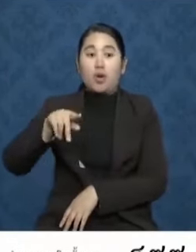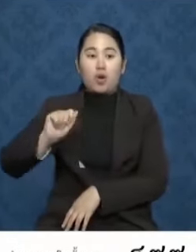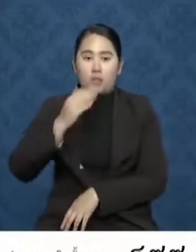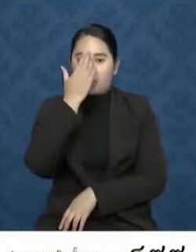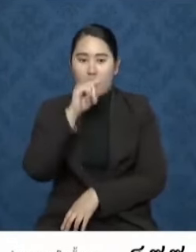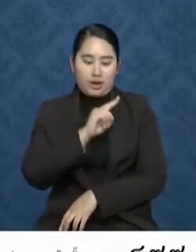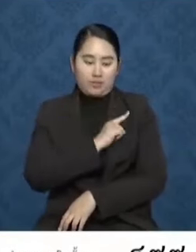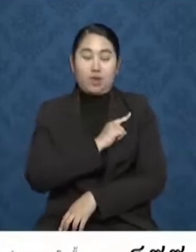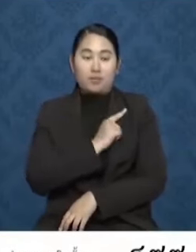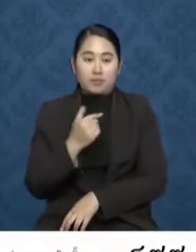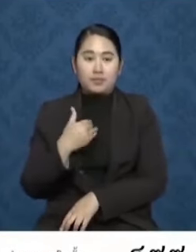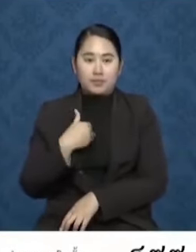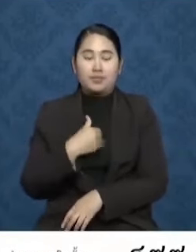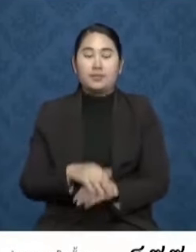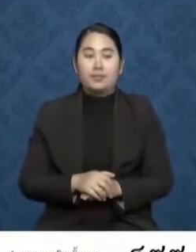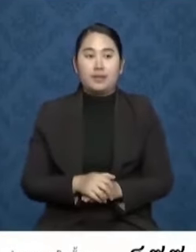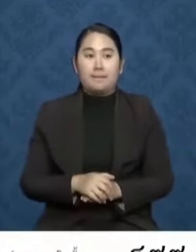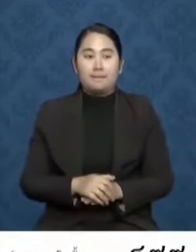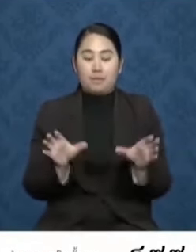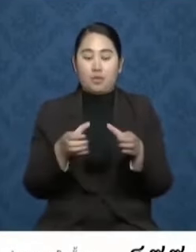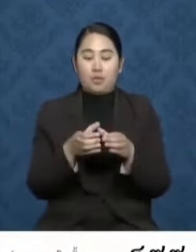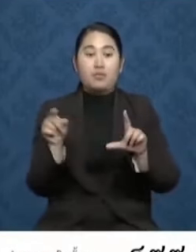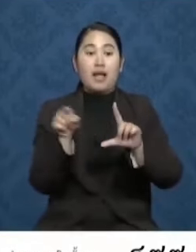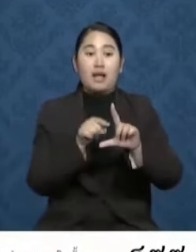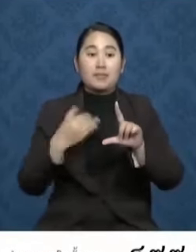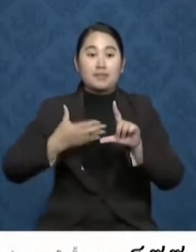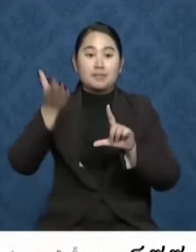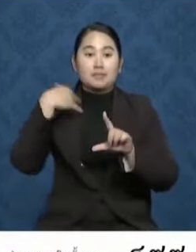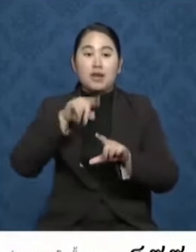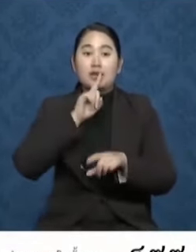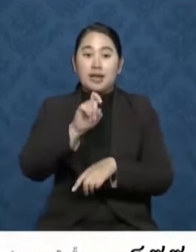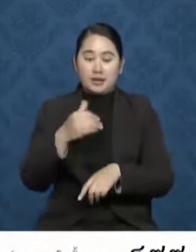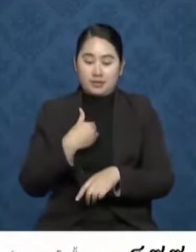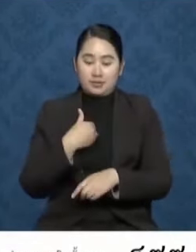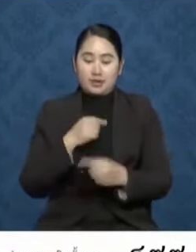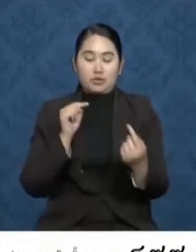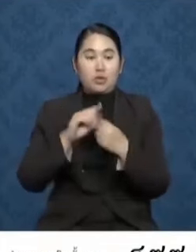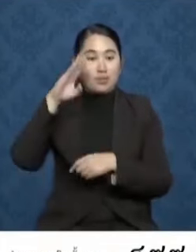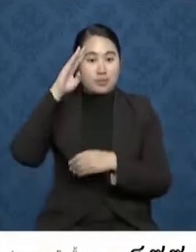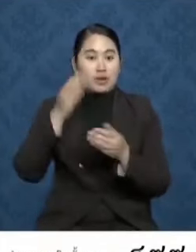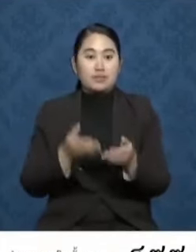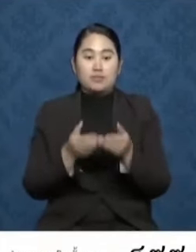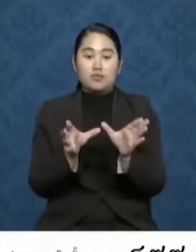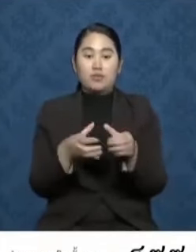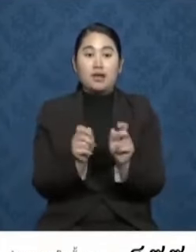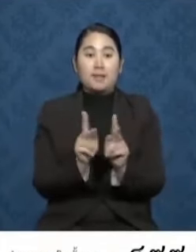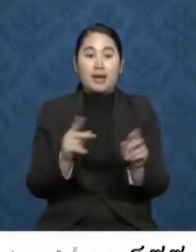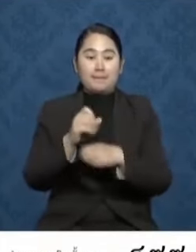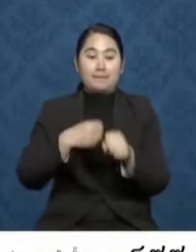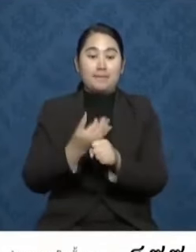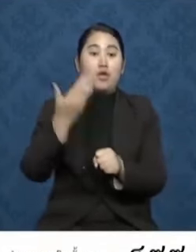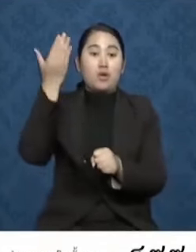โดยตรงจริงๆแล้วนะครับพรรคก้าไกลก็เคยตั้งคำถามต่อกองทัพเรือในกมทงบประมาณปีก่อน